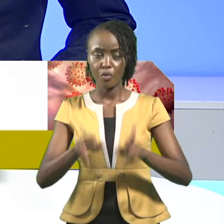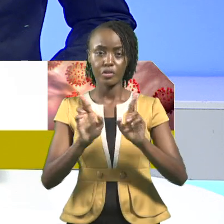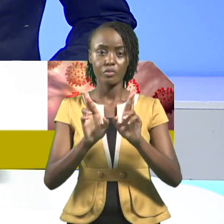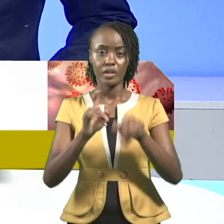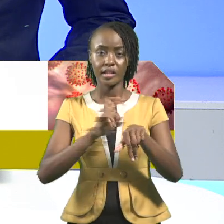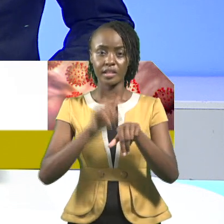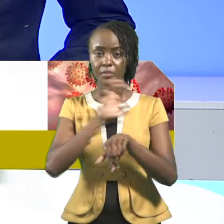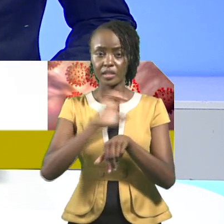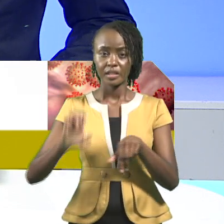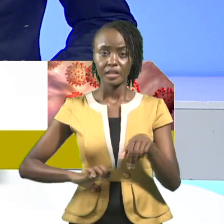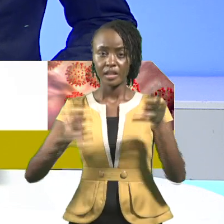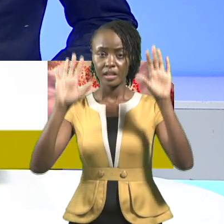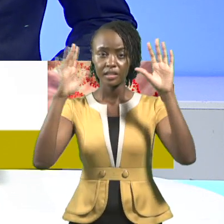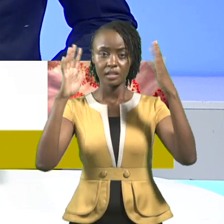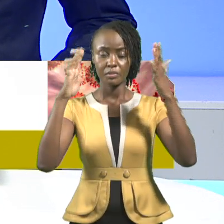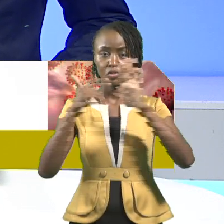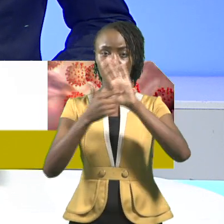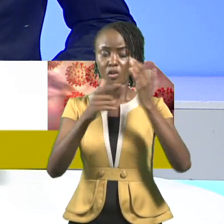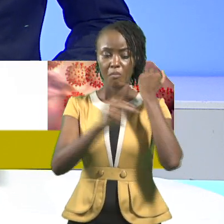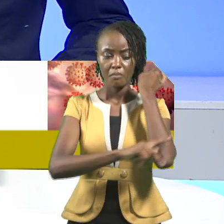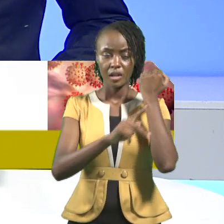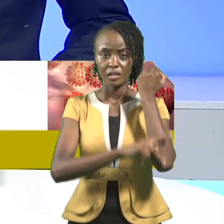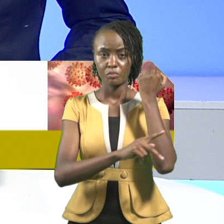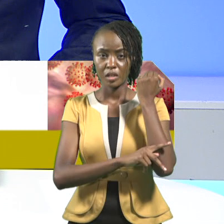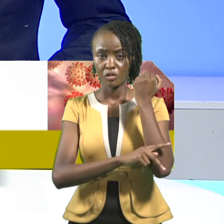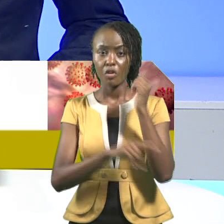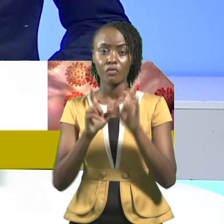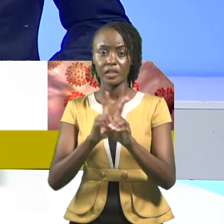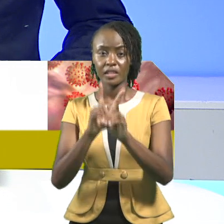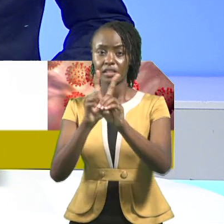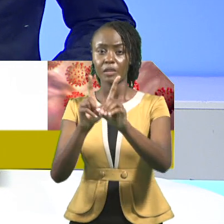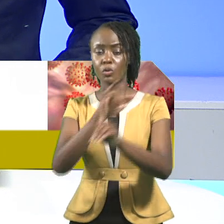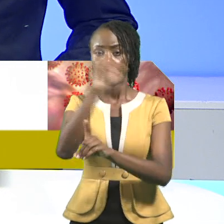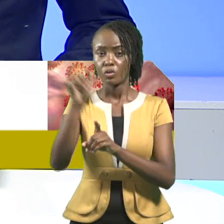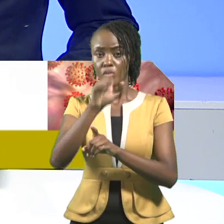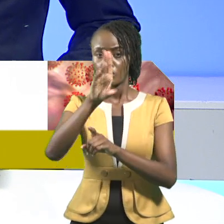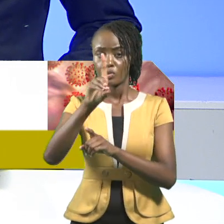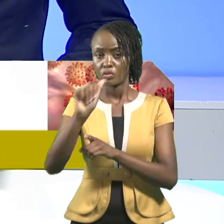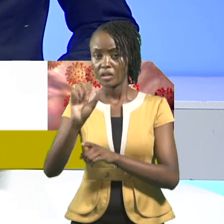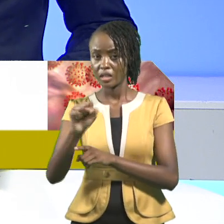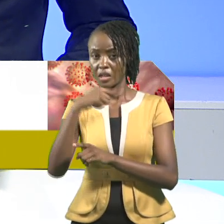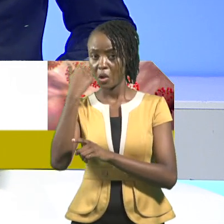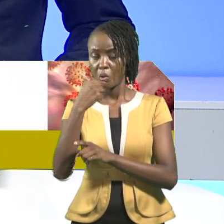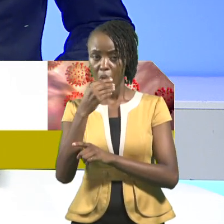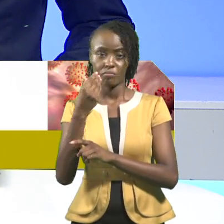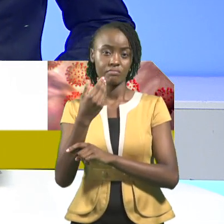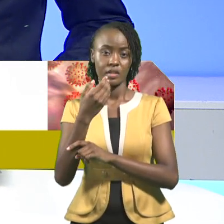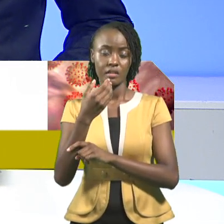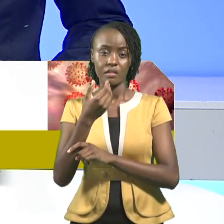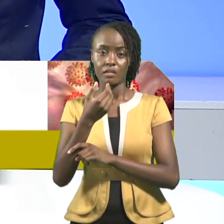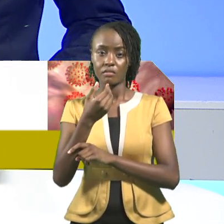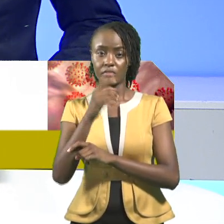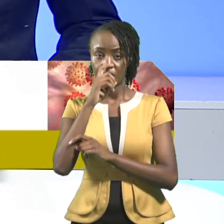wa Pasaka inayoashiria adhabu ya mwanafunzi aliyemsaliti Yesu Kristo. Sherehe za sikukuu ya Pasaka zimeonekana kuadhimishwa tofauti